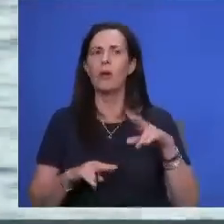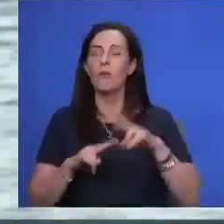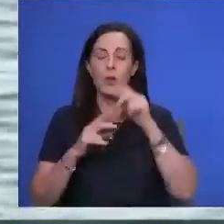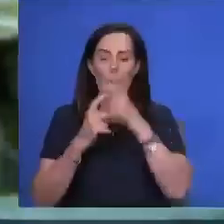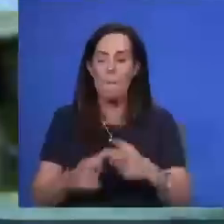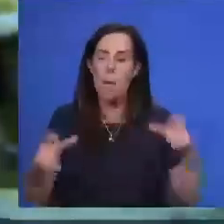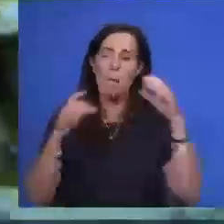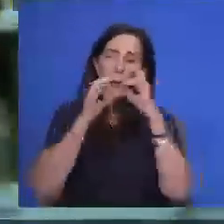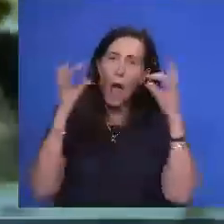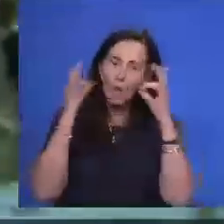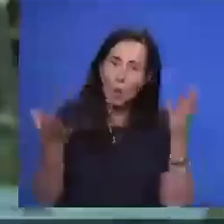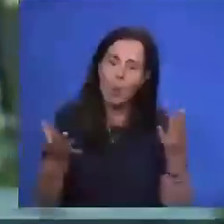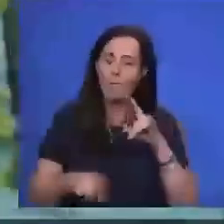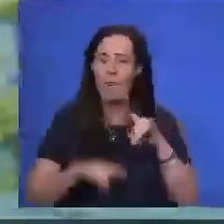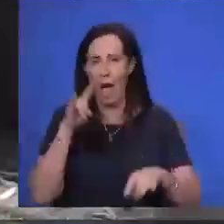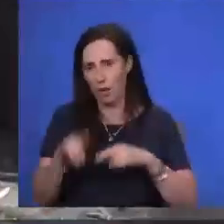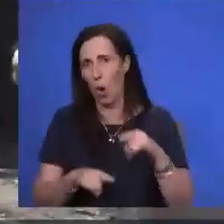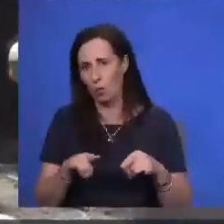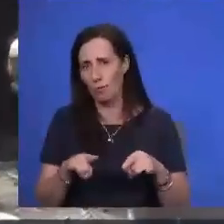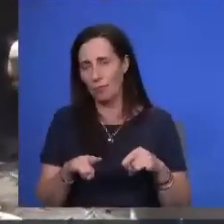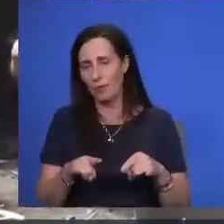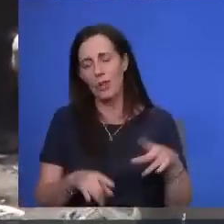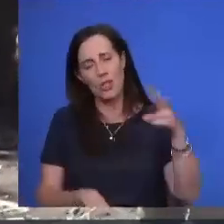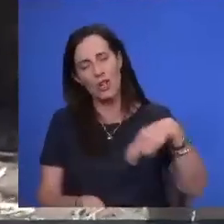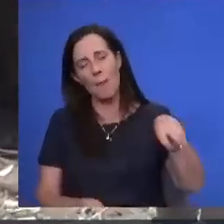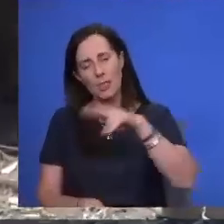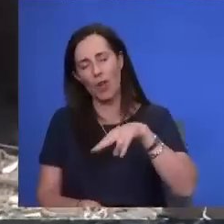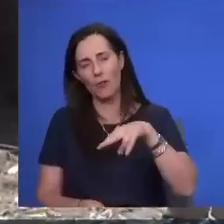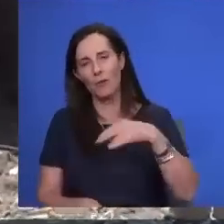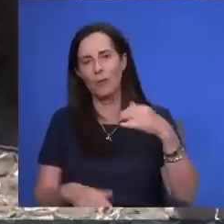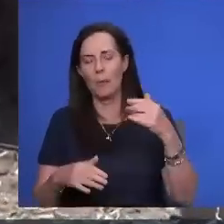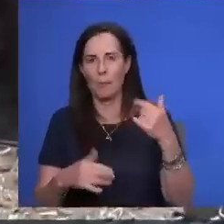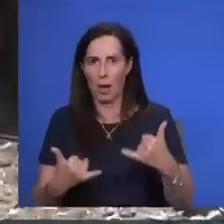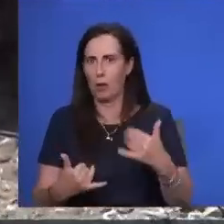לחתולים ובכלל לבעלי החיים שמסתובבים בימים הלוהטים האלה.